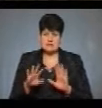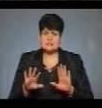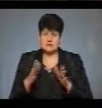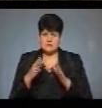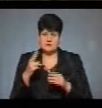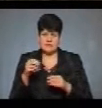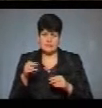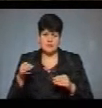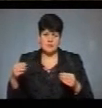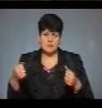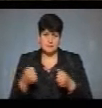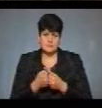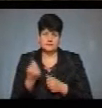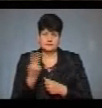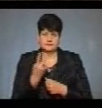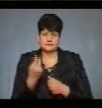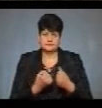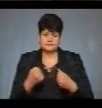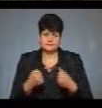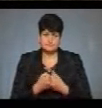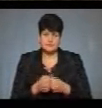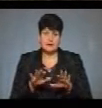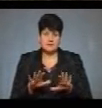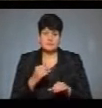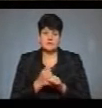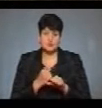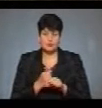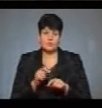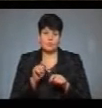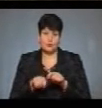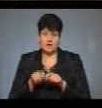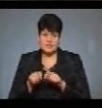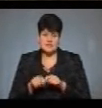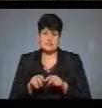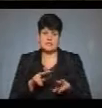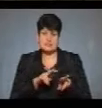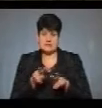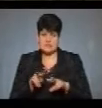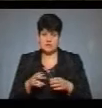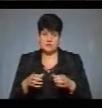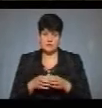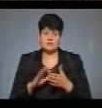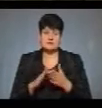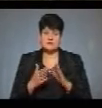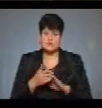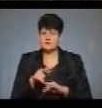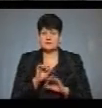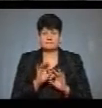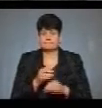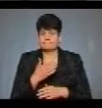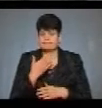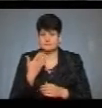дорожньо-транспортна пригода за участі двох автомобілів. На місці події працюють патрульна поліція та слідчо-оперативна група. Ситуацію вони не